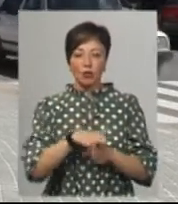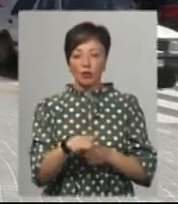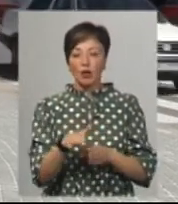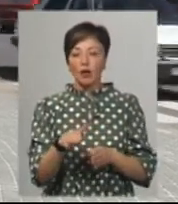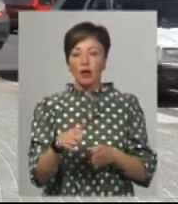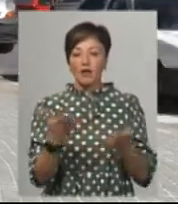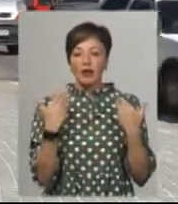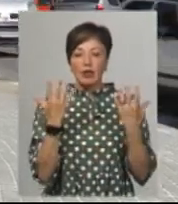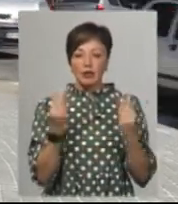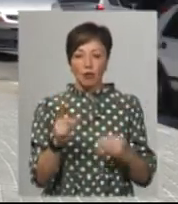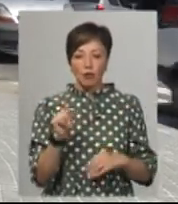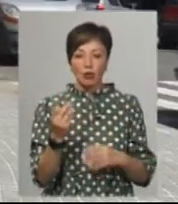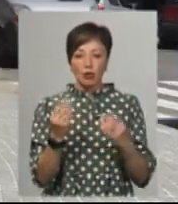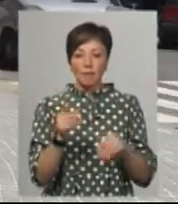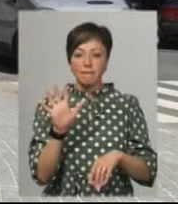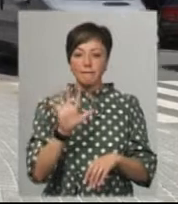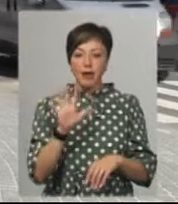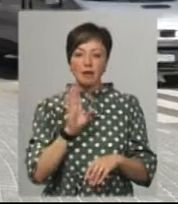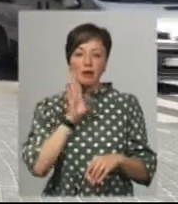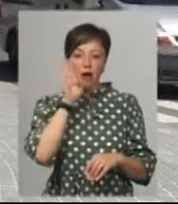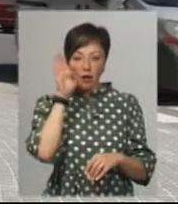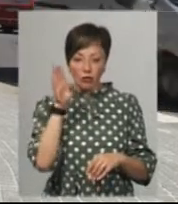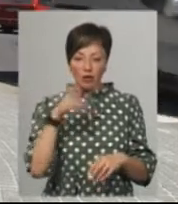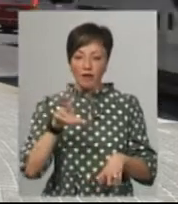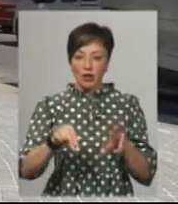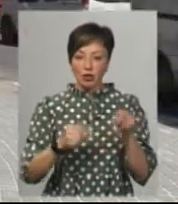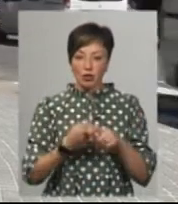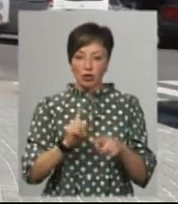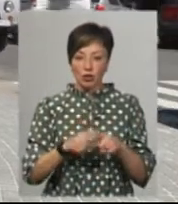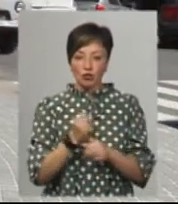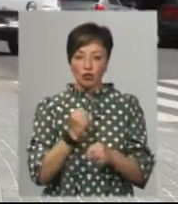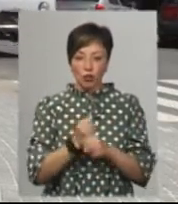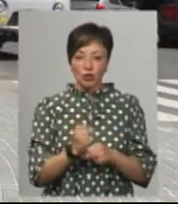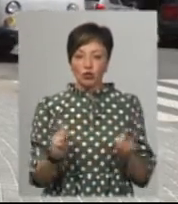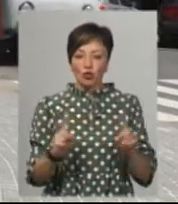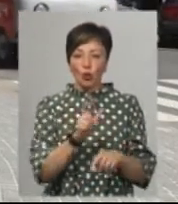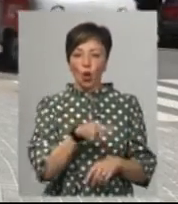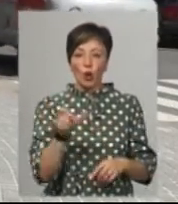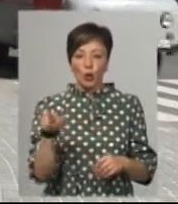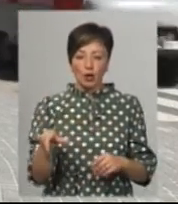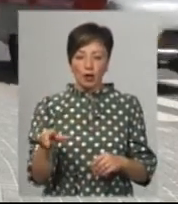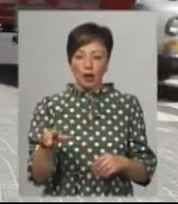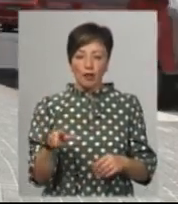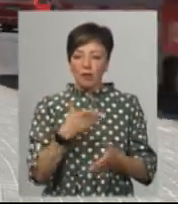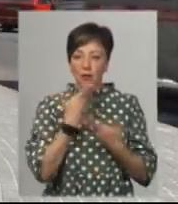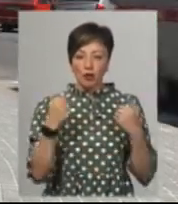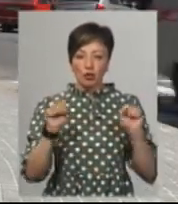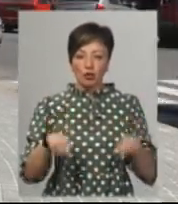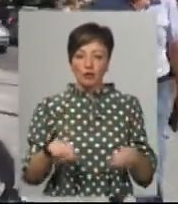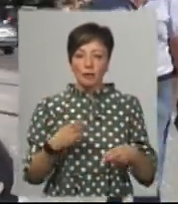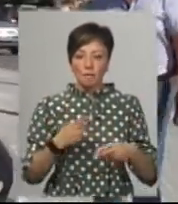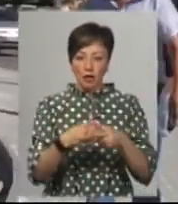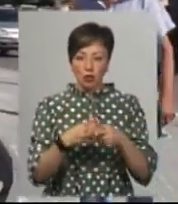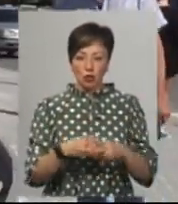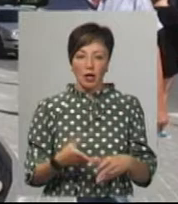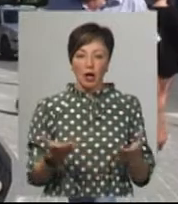вихідний день, в понеділок, в 5-й годині ранку. Я вважаю, що це зроблено для того, щоб люди не мали можливості